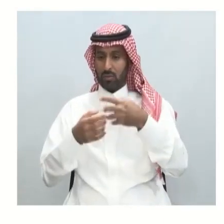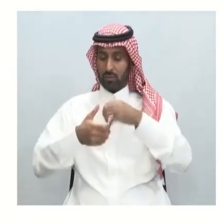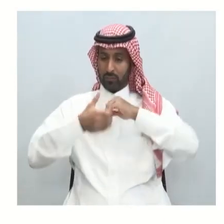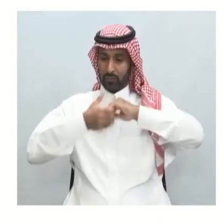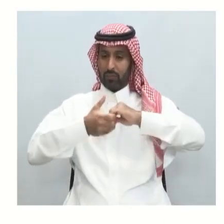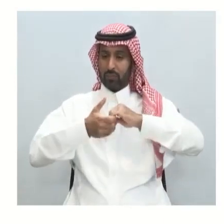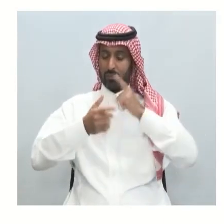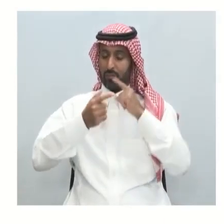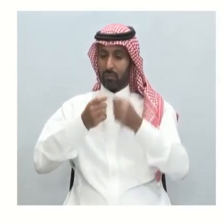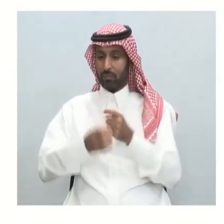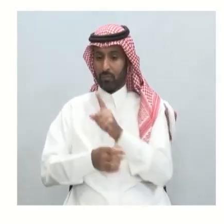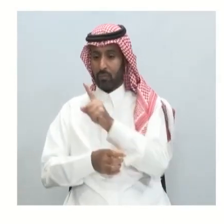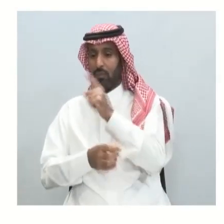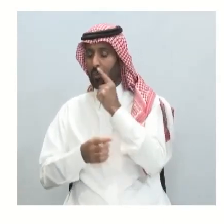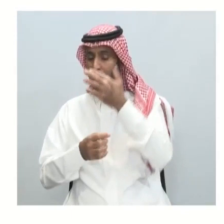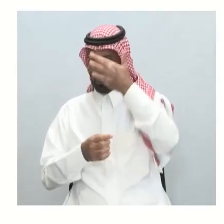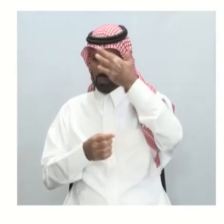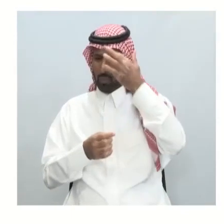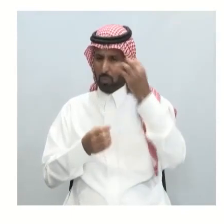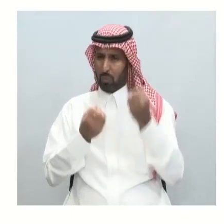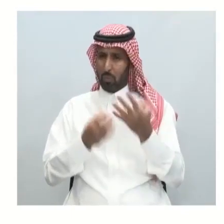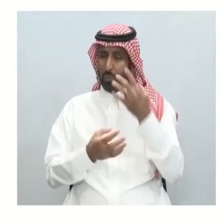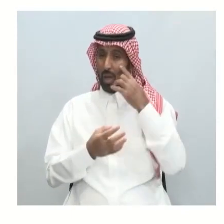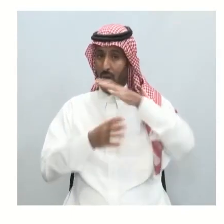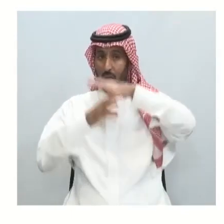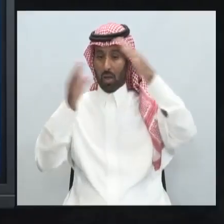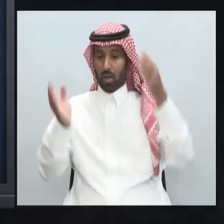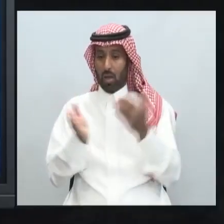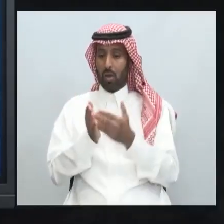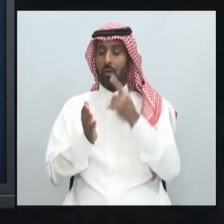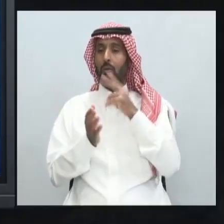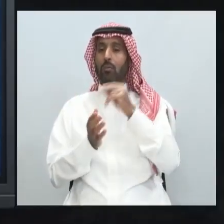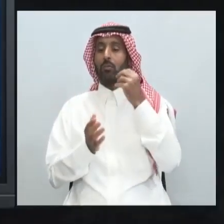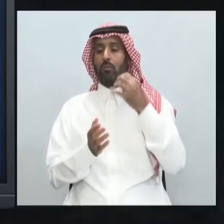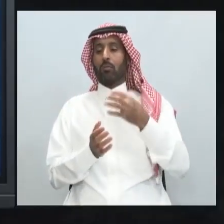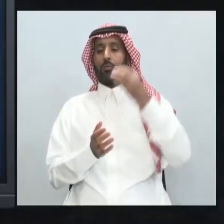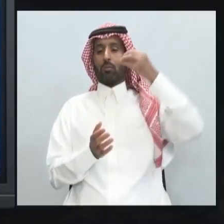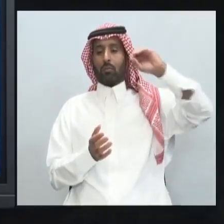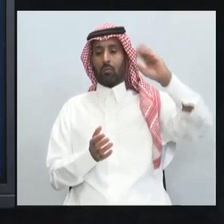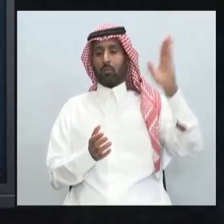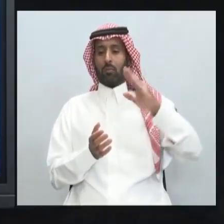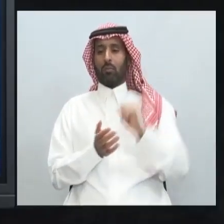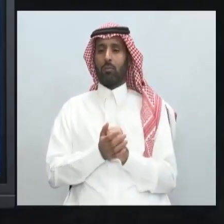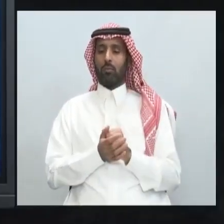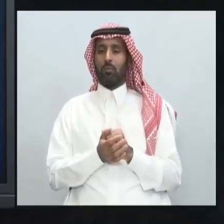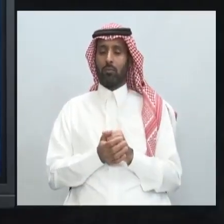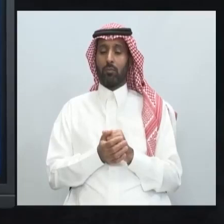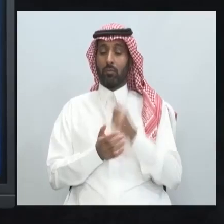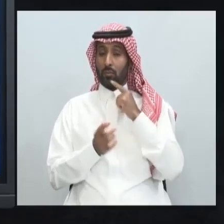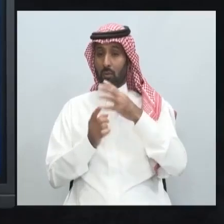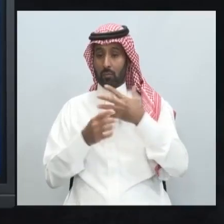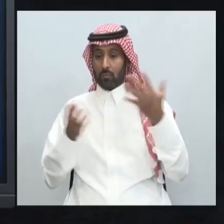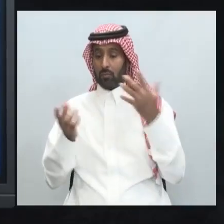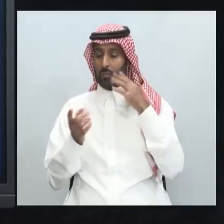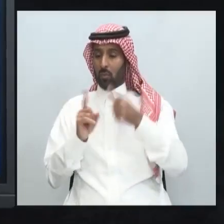منها يوجد في الحاله الغازيه عند درجه حراره الغرفه مثل الاكسجين ثاني اكسيد الكربون وكبريتيد الهيدروجين في درجه